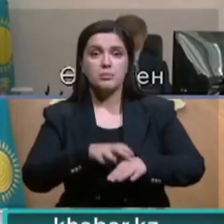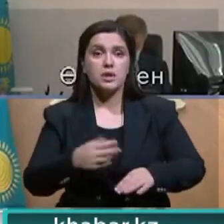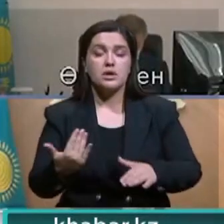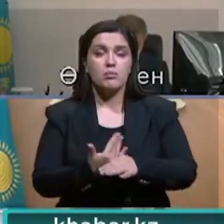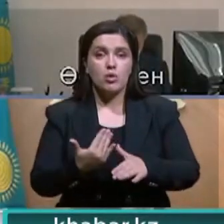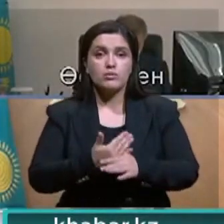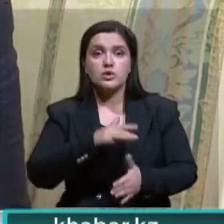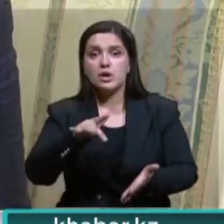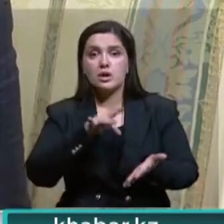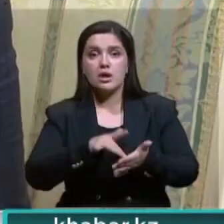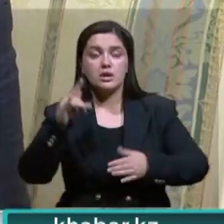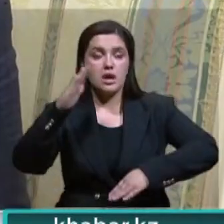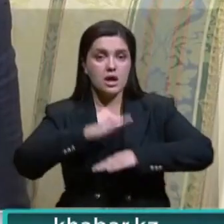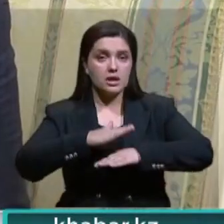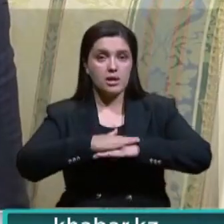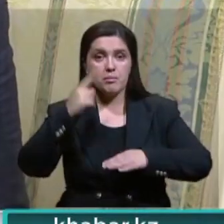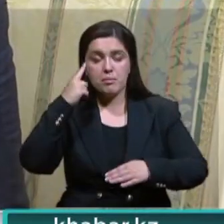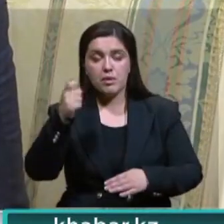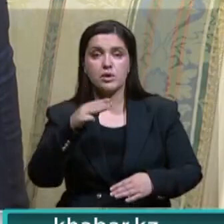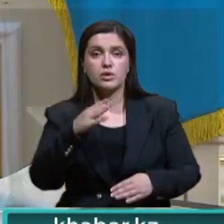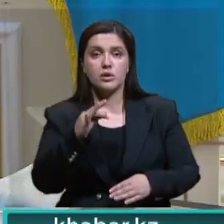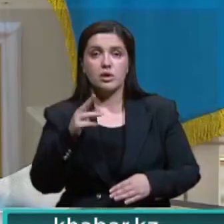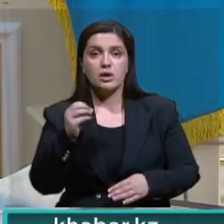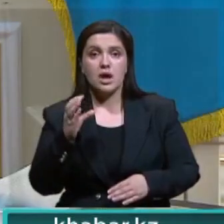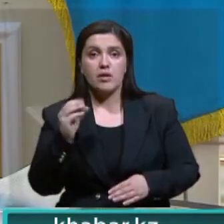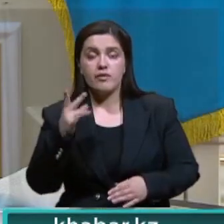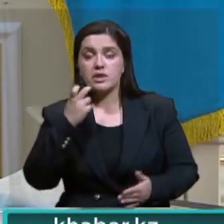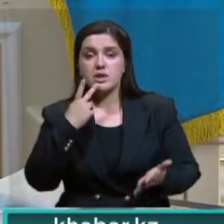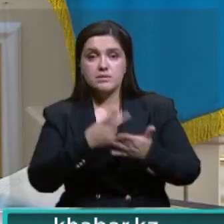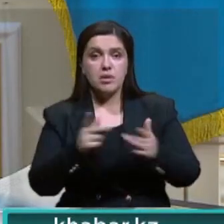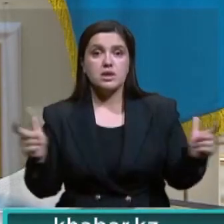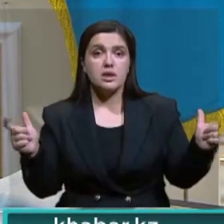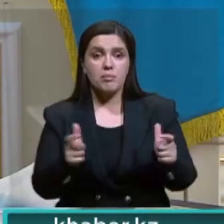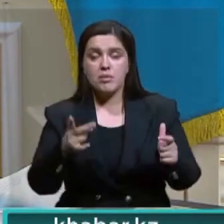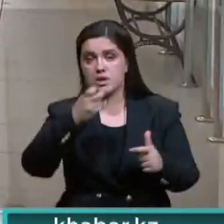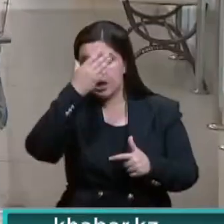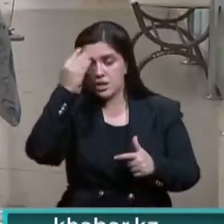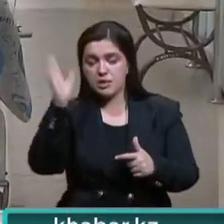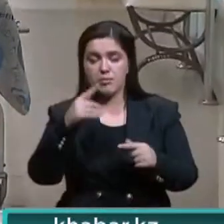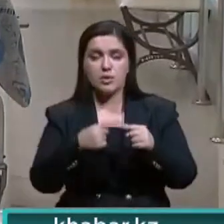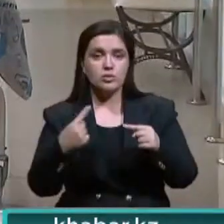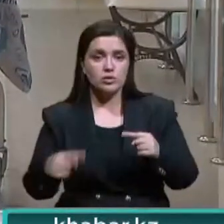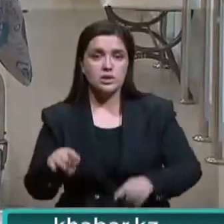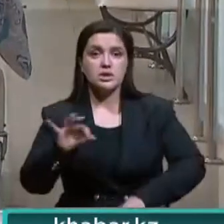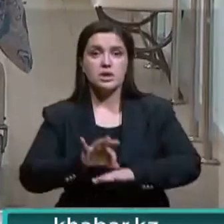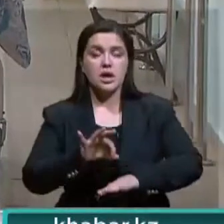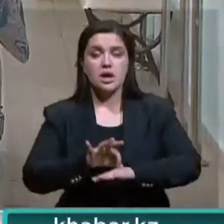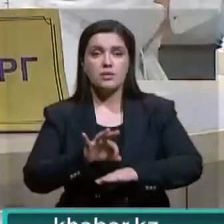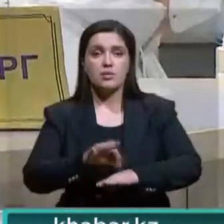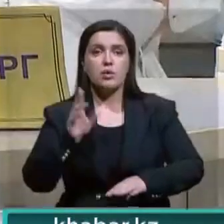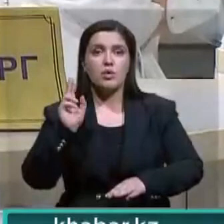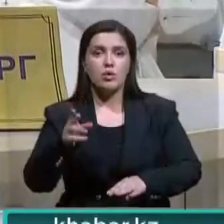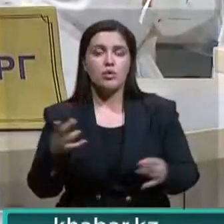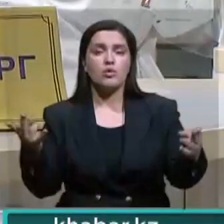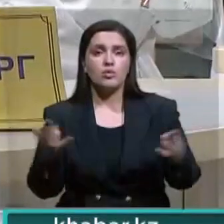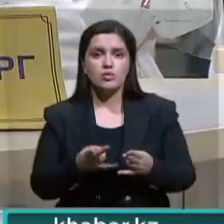регионах лежит на акимах, напомнил Токаев и добавил, что несмотря на пандемию, не нужно забывать и о других заболеваниях, особенно тех, где